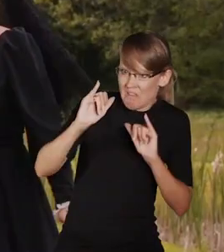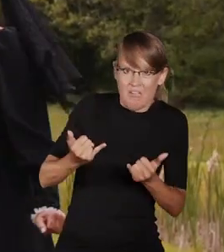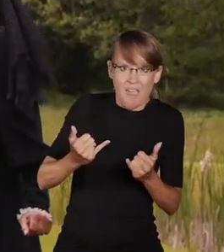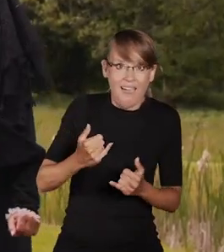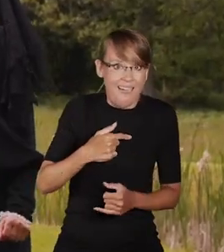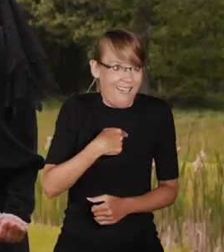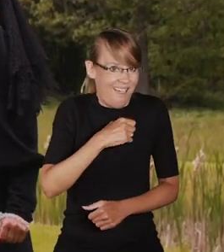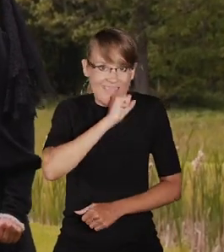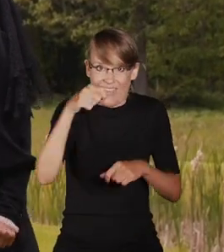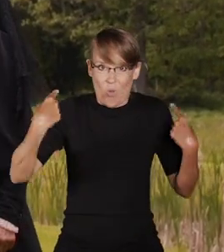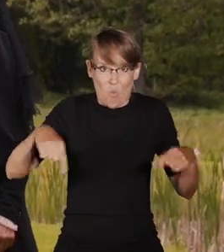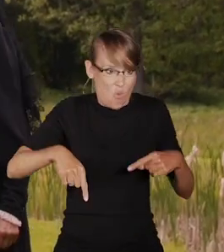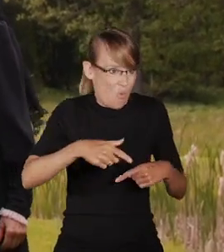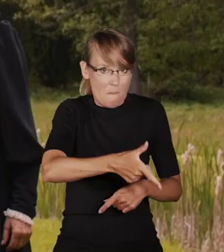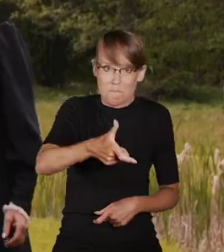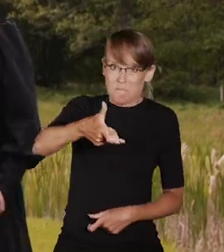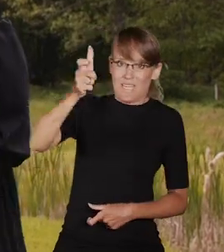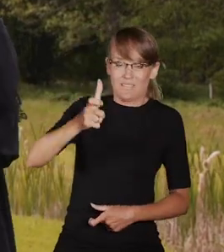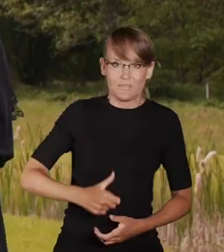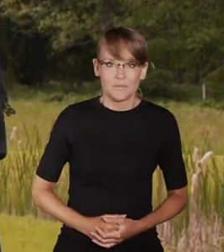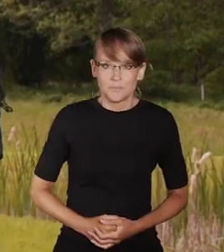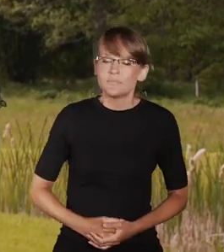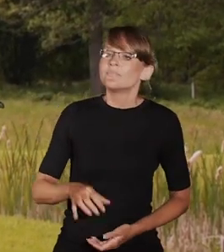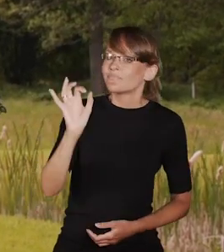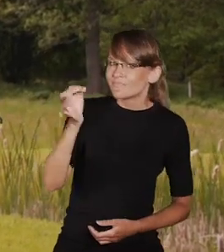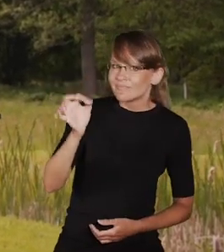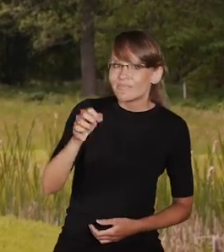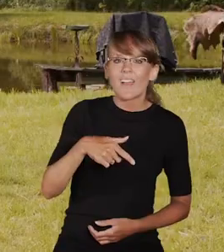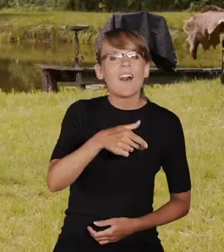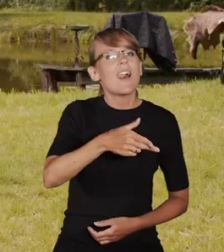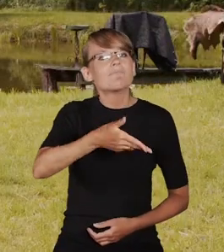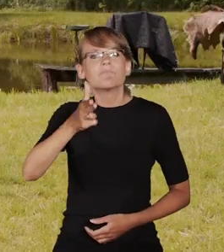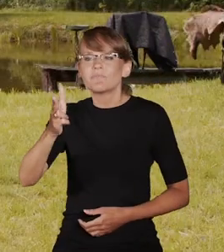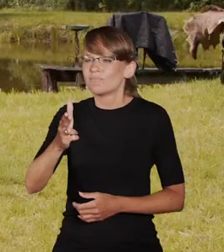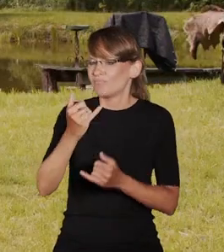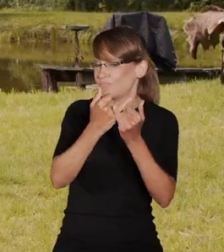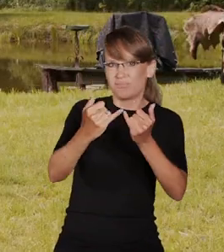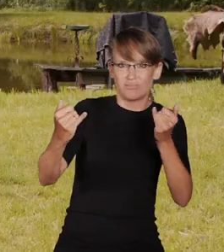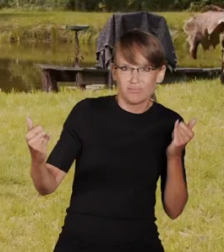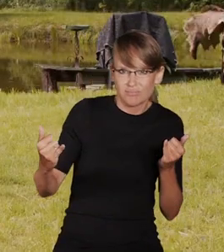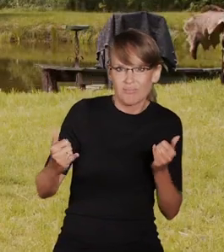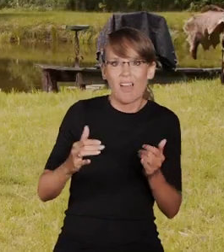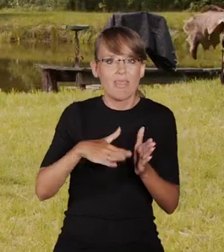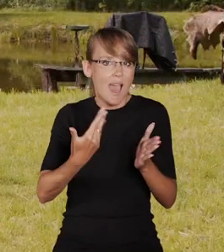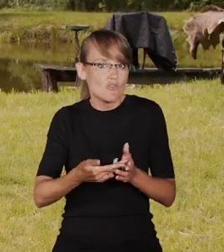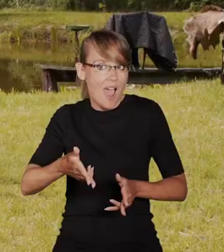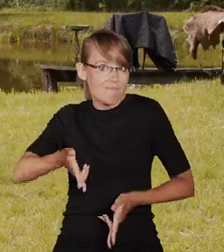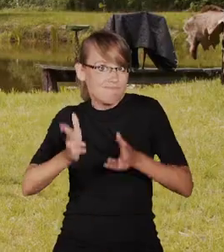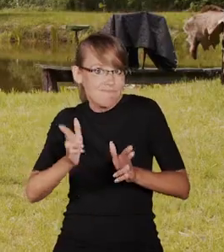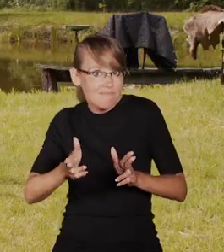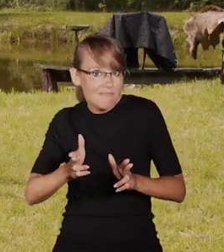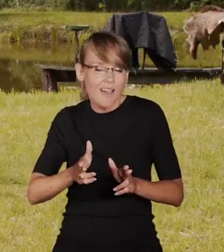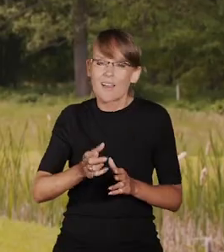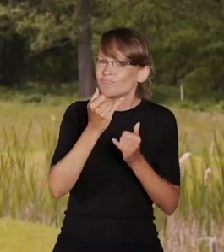Ale zanim zaczniemy się pojedynkować, zechce mi pan pokazać, jak się strzela. Ja nigdy nie brałam pistoletu do